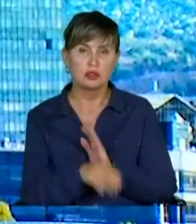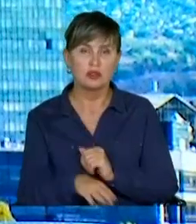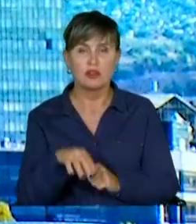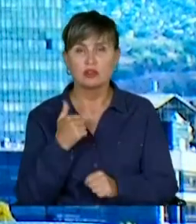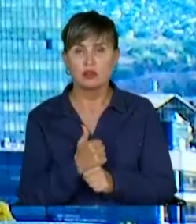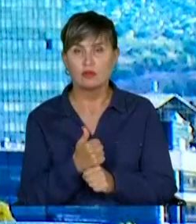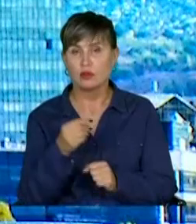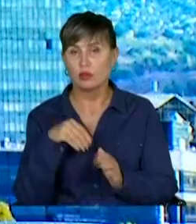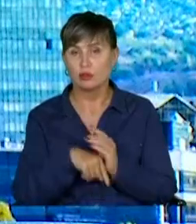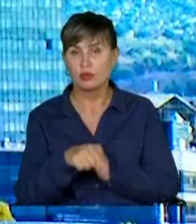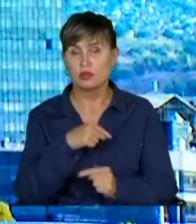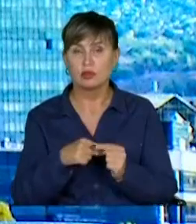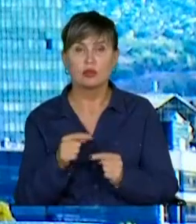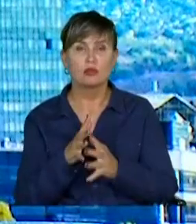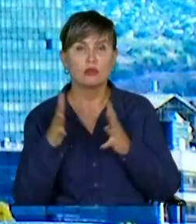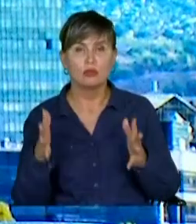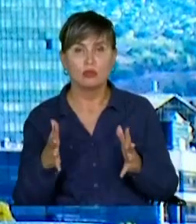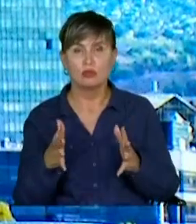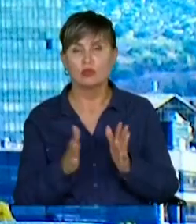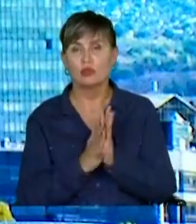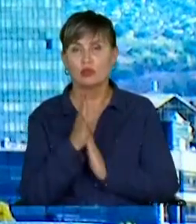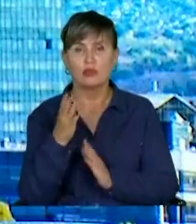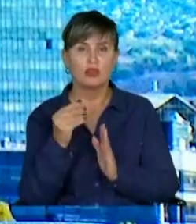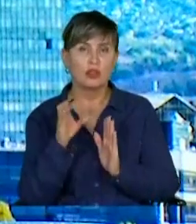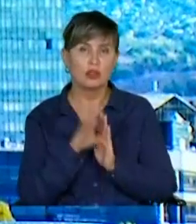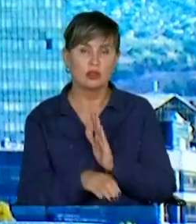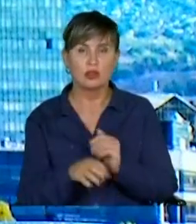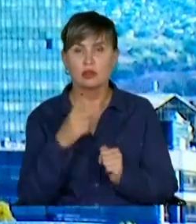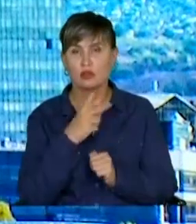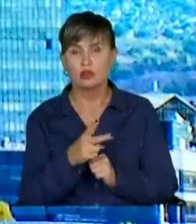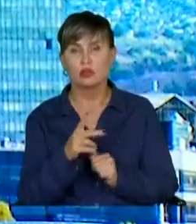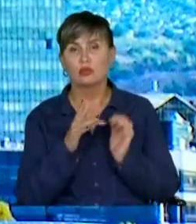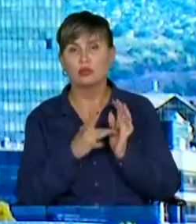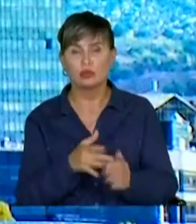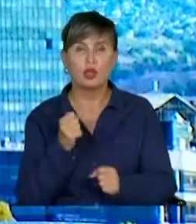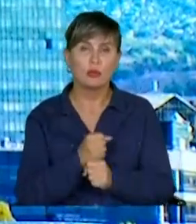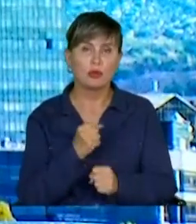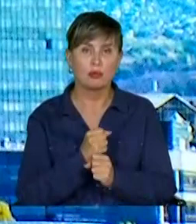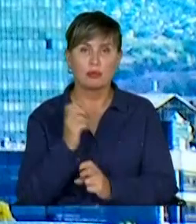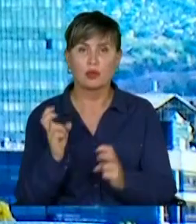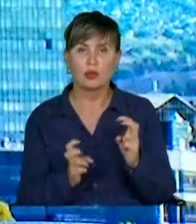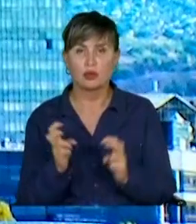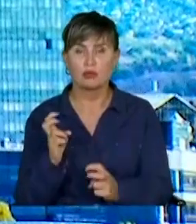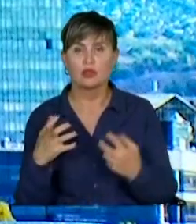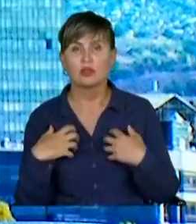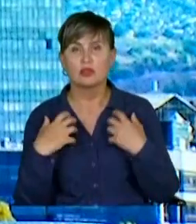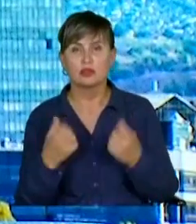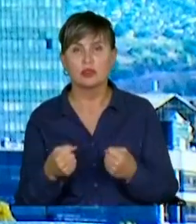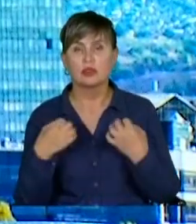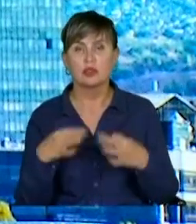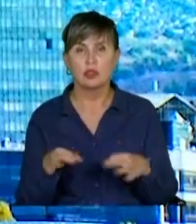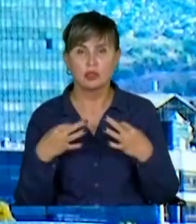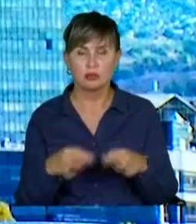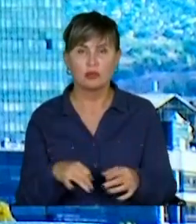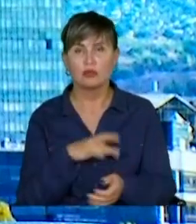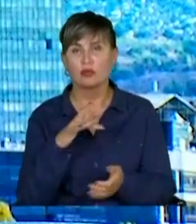капитал. Наибольший рост финансовых вложений отмечается в IT-секторе, туризме, обрабатывающей промышленности, здравоохранении и транспорте.